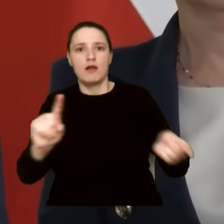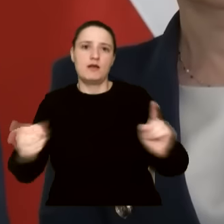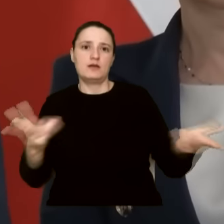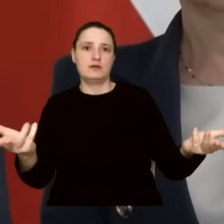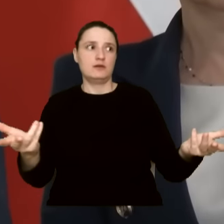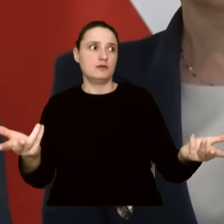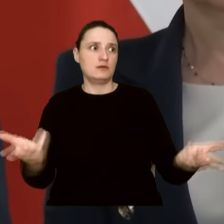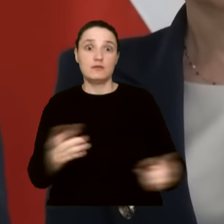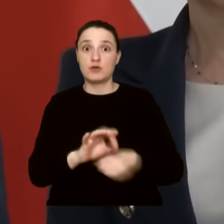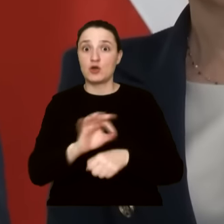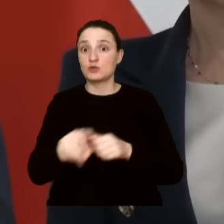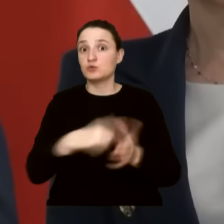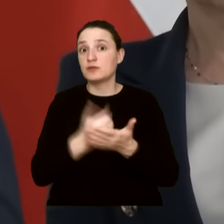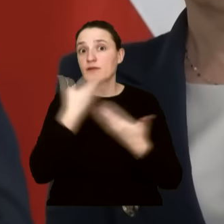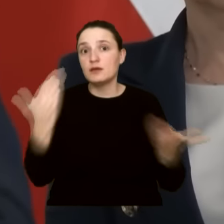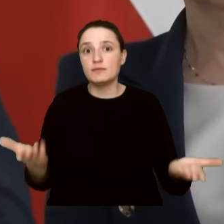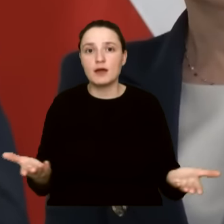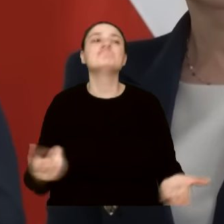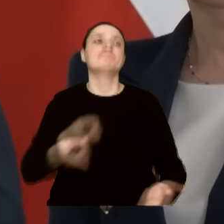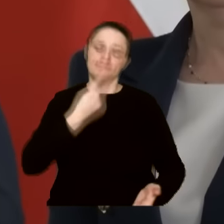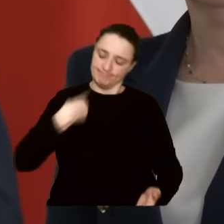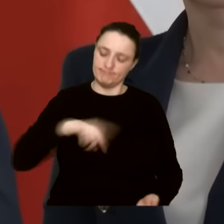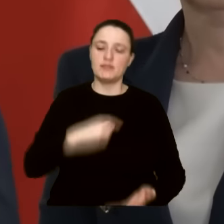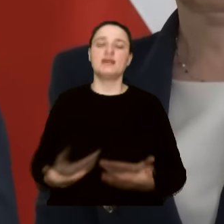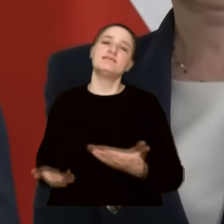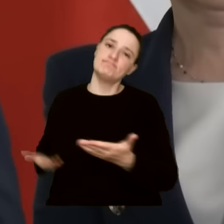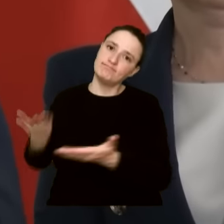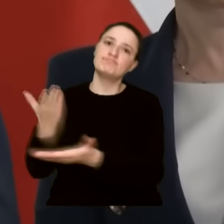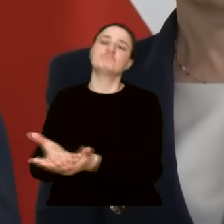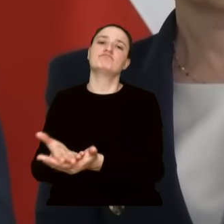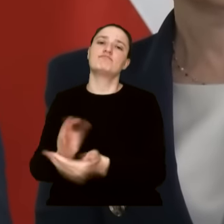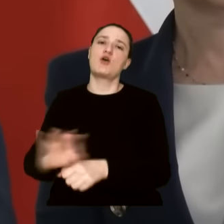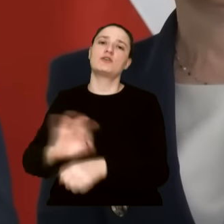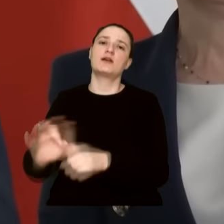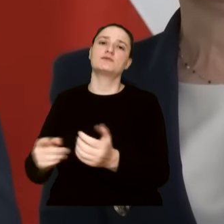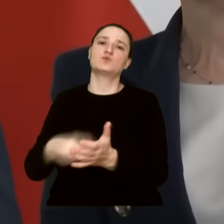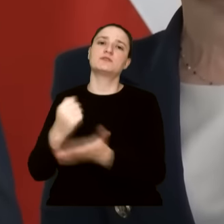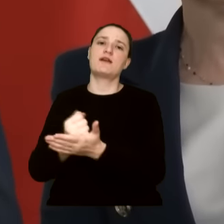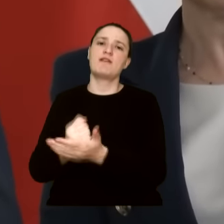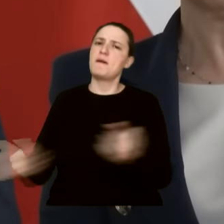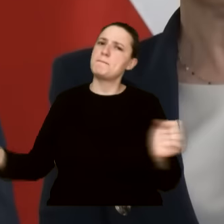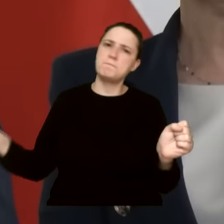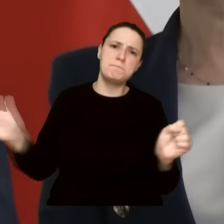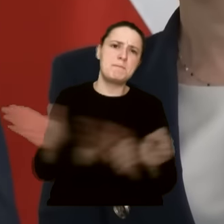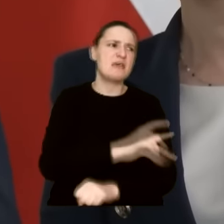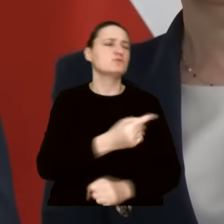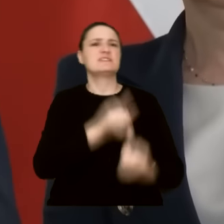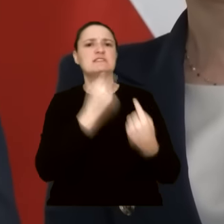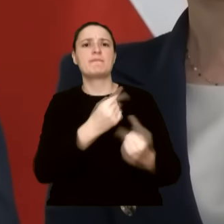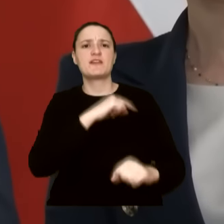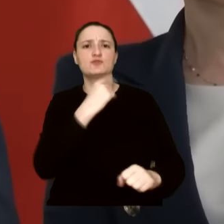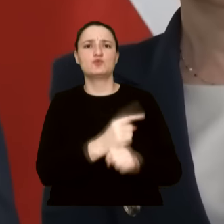Takiego projektu ustawy nie ma. My ten projekt składamy. To jest pełna dobrowolność. Osoby